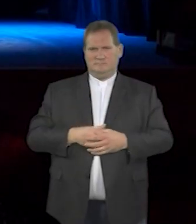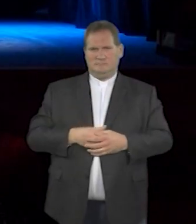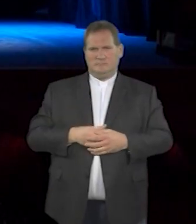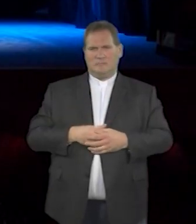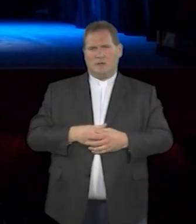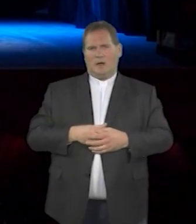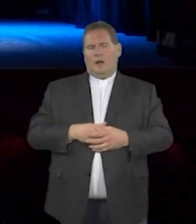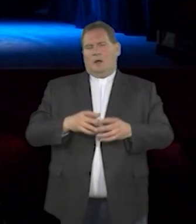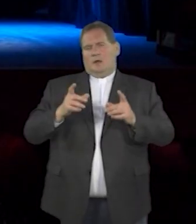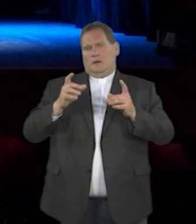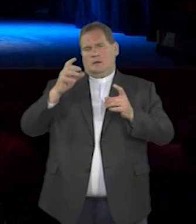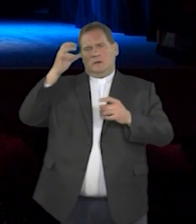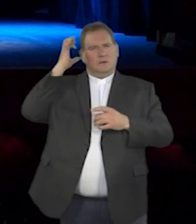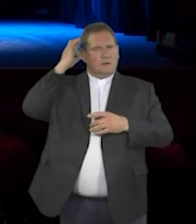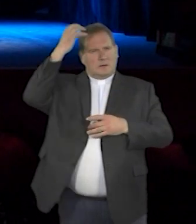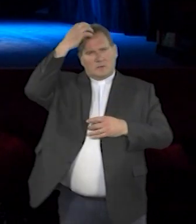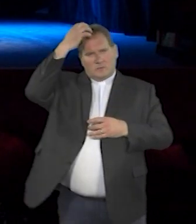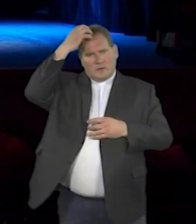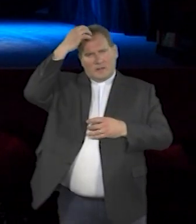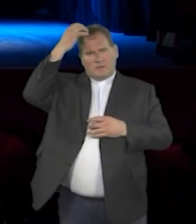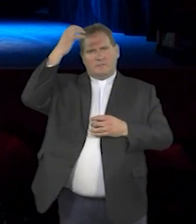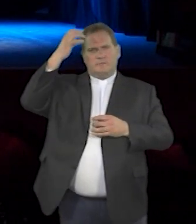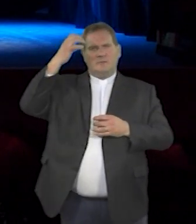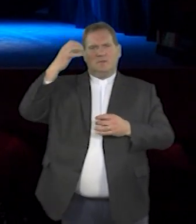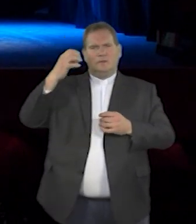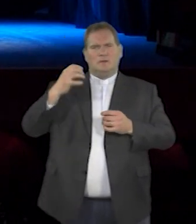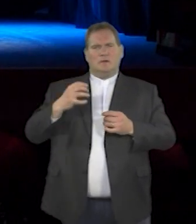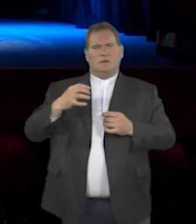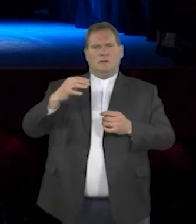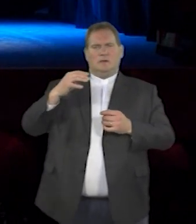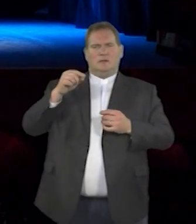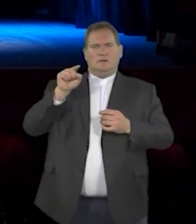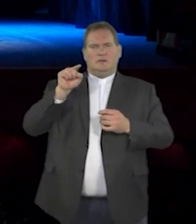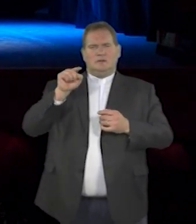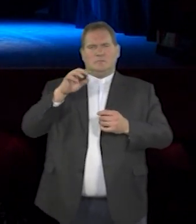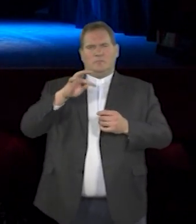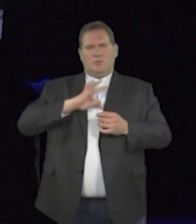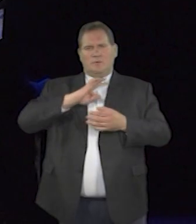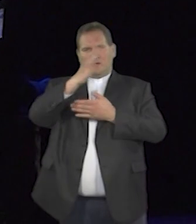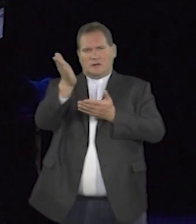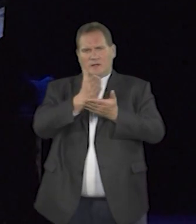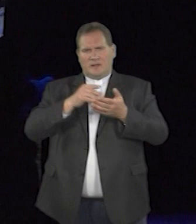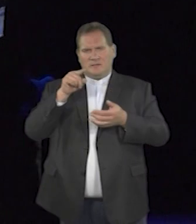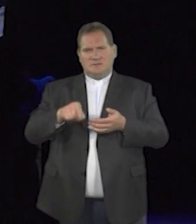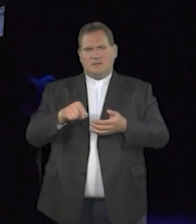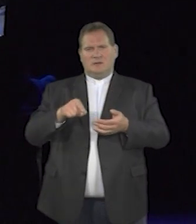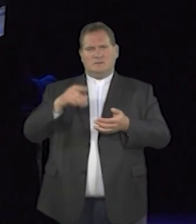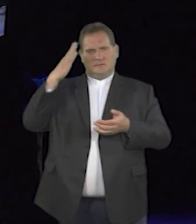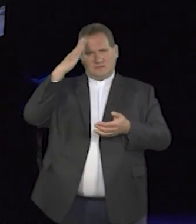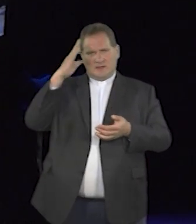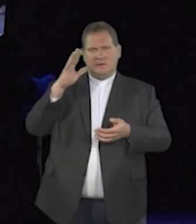O królewno, mamantuja z tego właśnie słynie, że o każdym ważnym